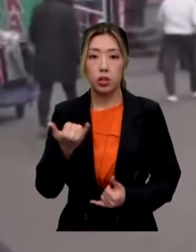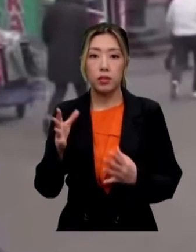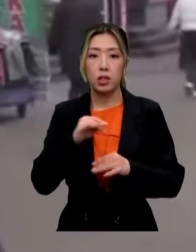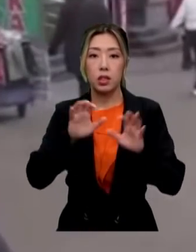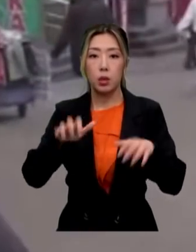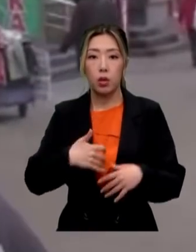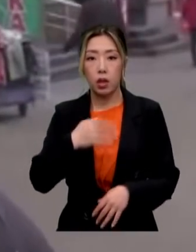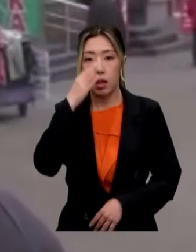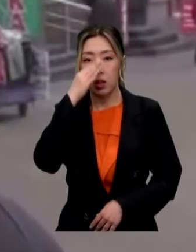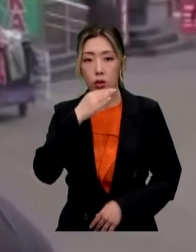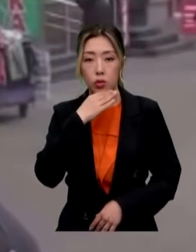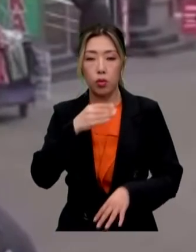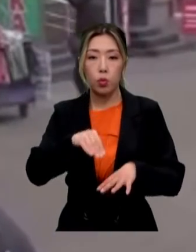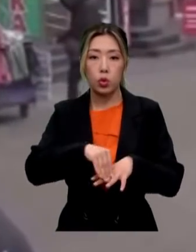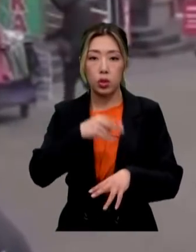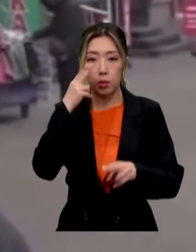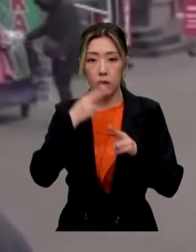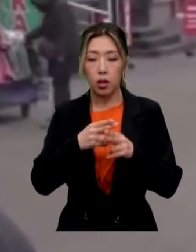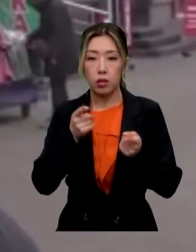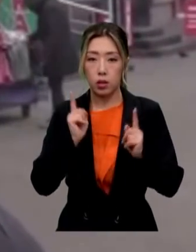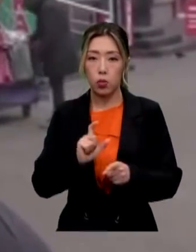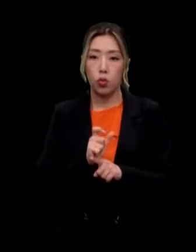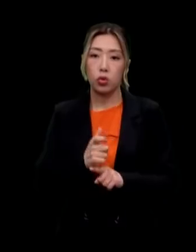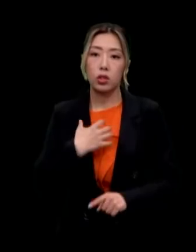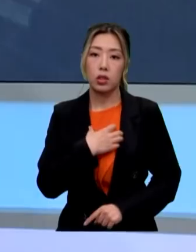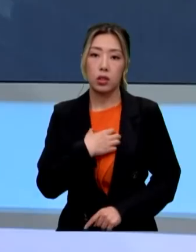братьев, мужей. На самом деле очень страшно.